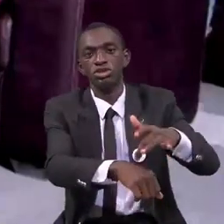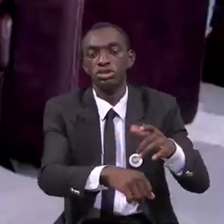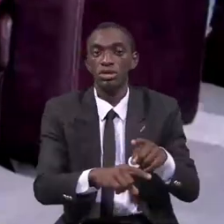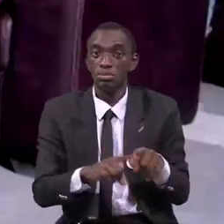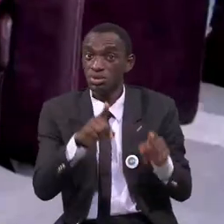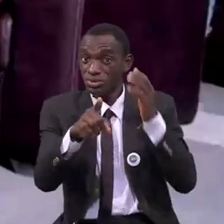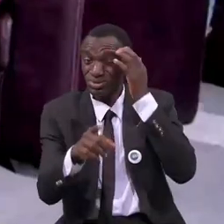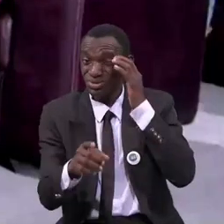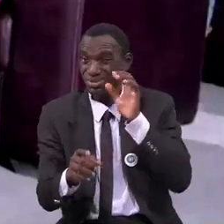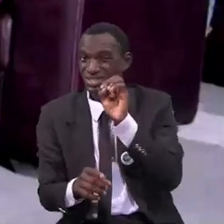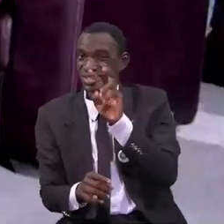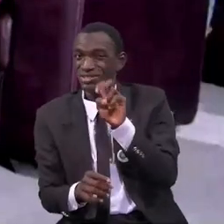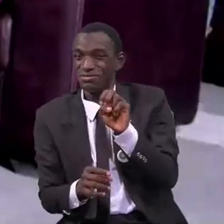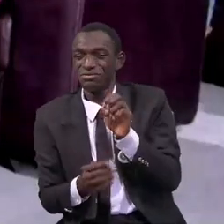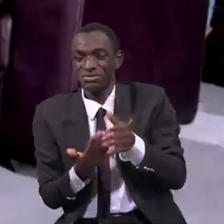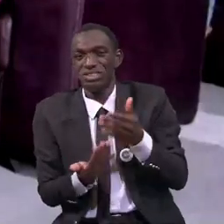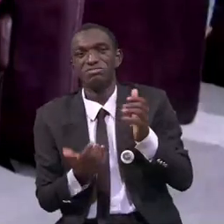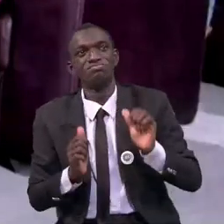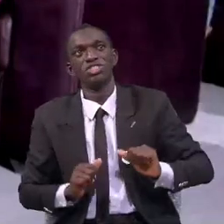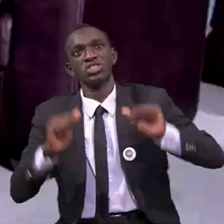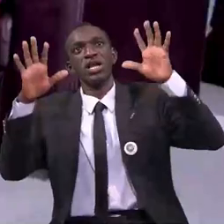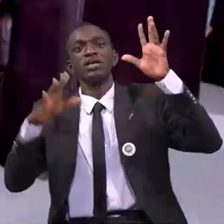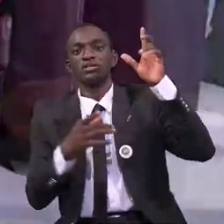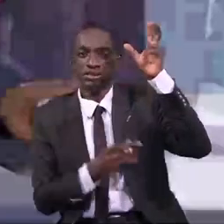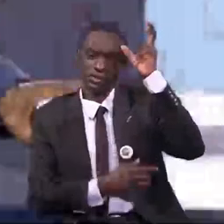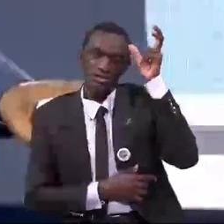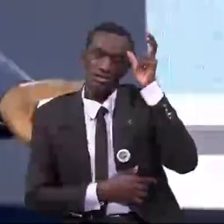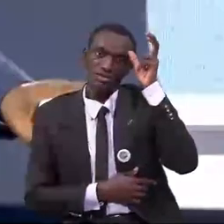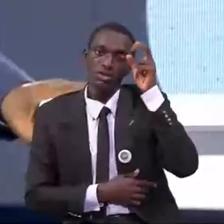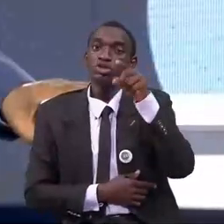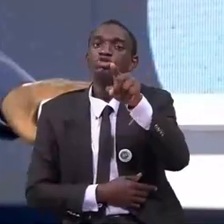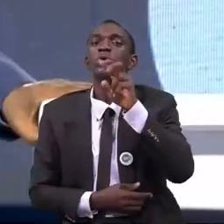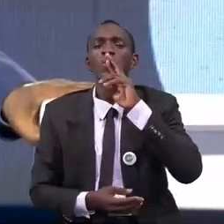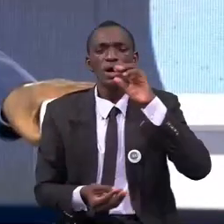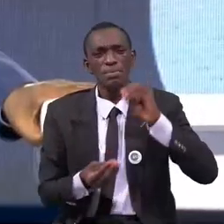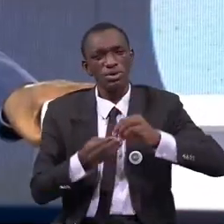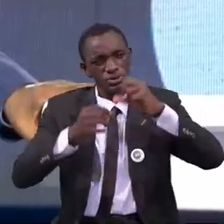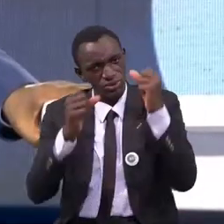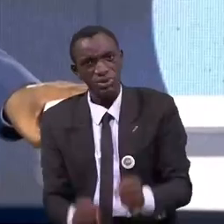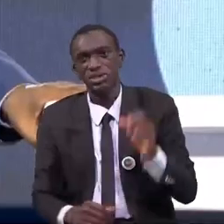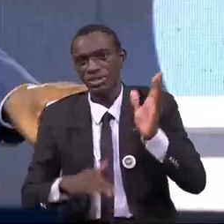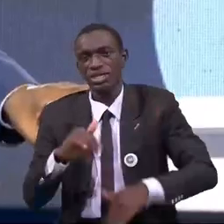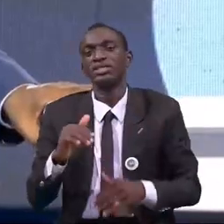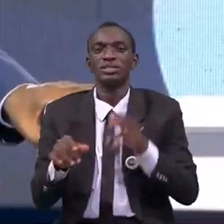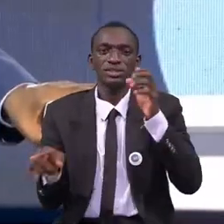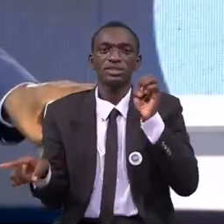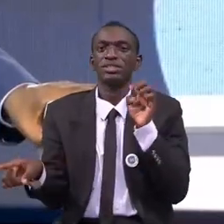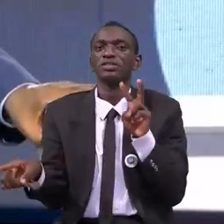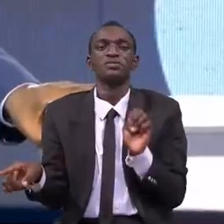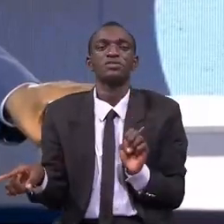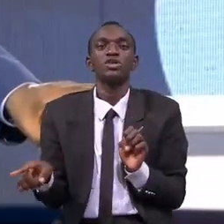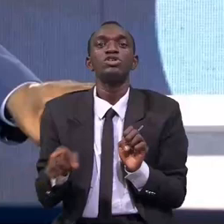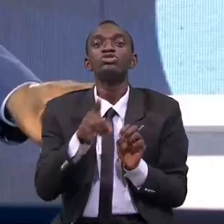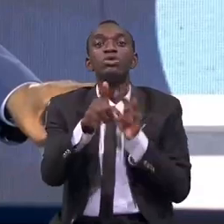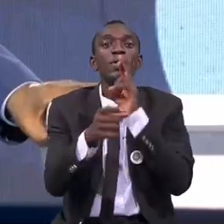ceci mais a cédé au diable vous êtes plus fort que cela vous êtes